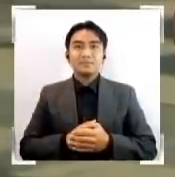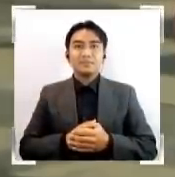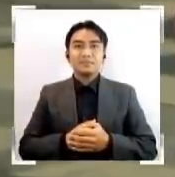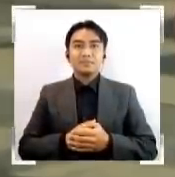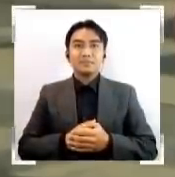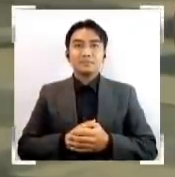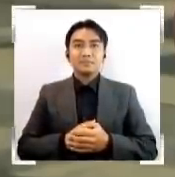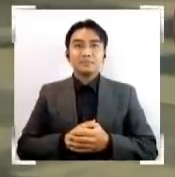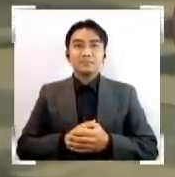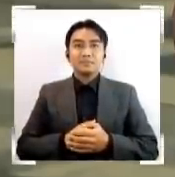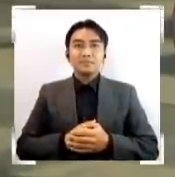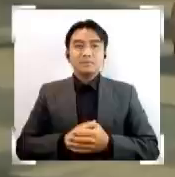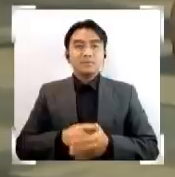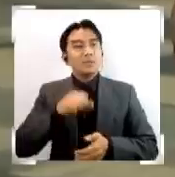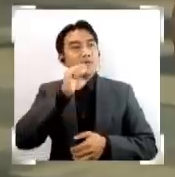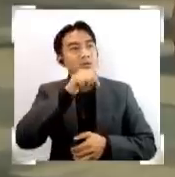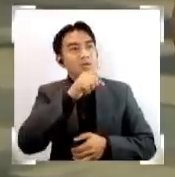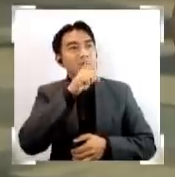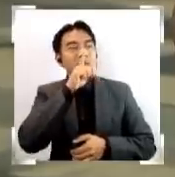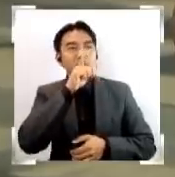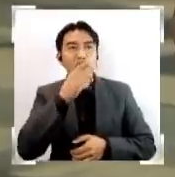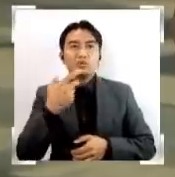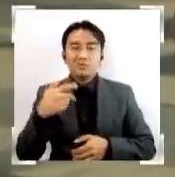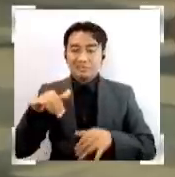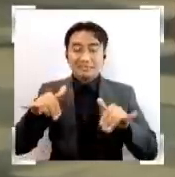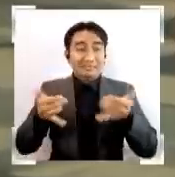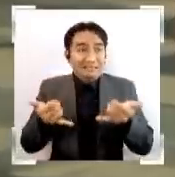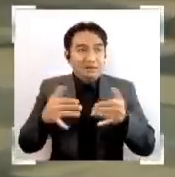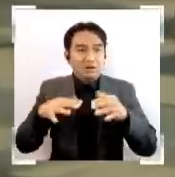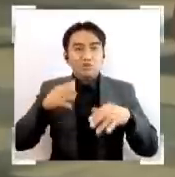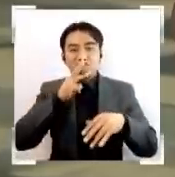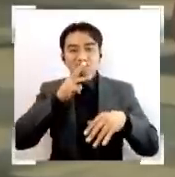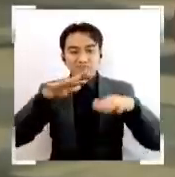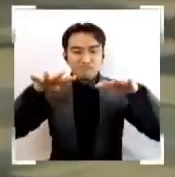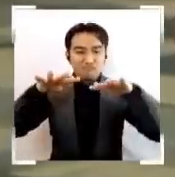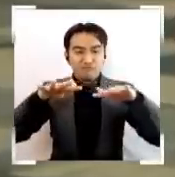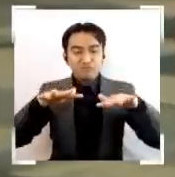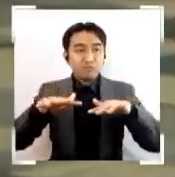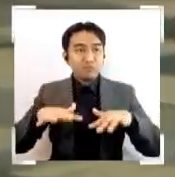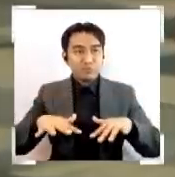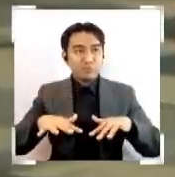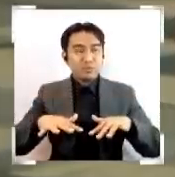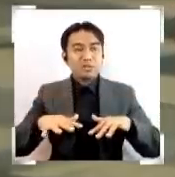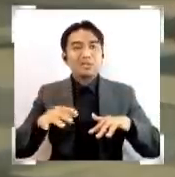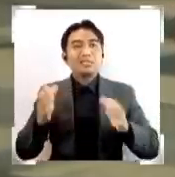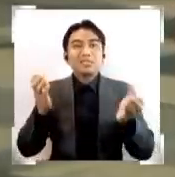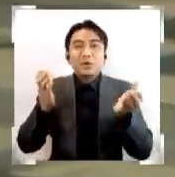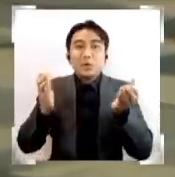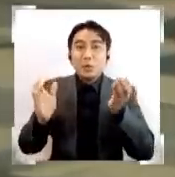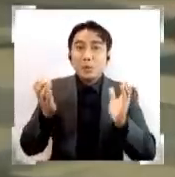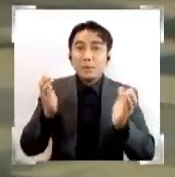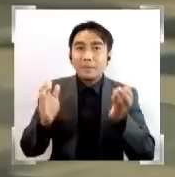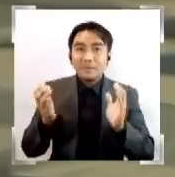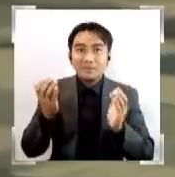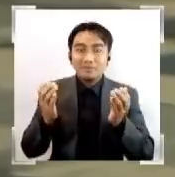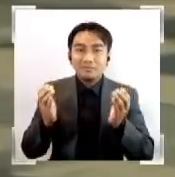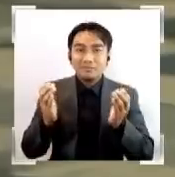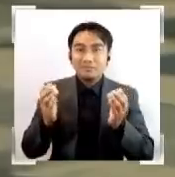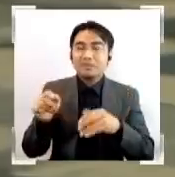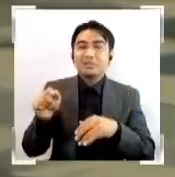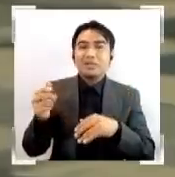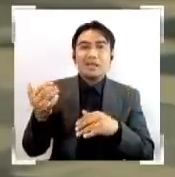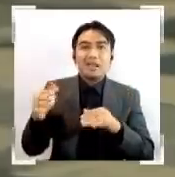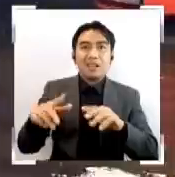Kaya bahagyang bumaba ang baha dito sa Hermosa, Bataan. Kung ikukumpara yan, Tia, no, sa antas ng tubig